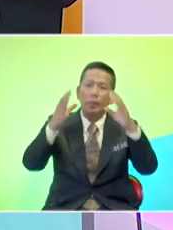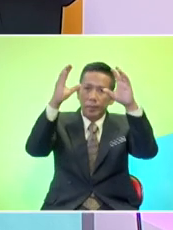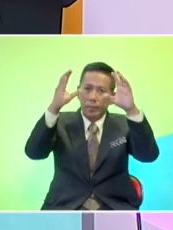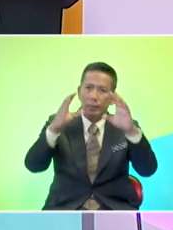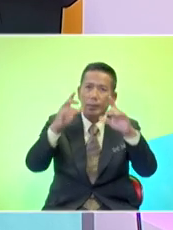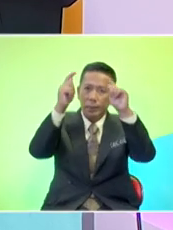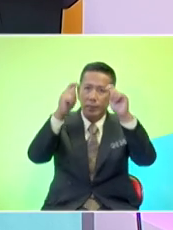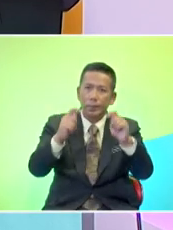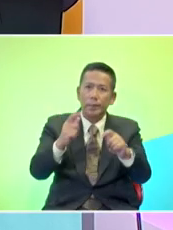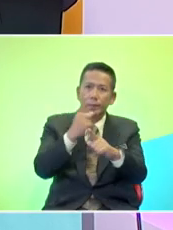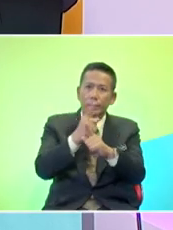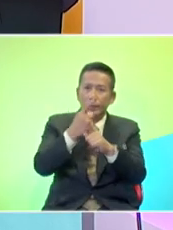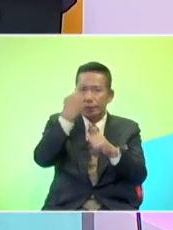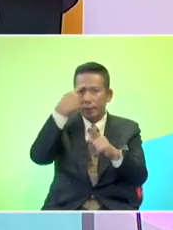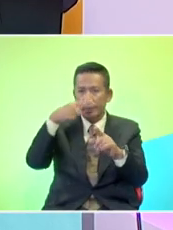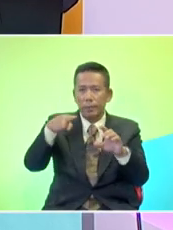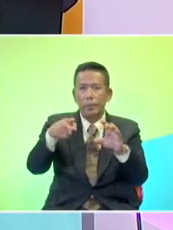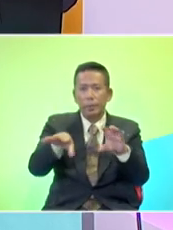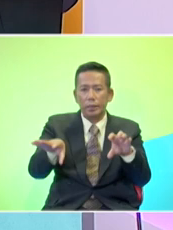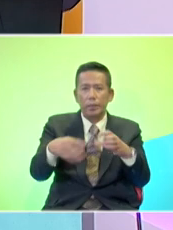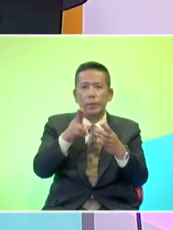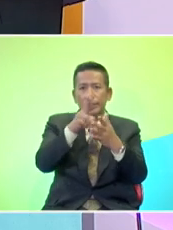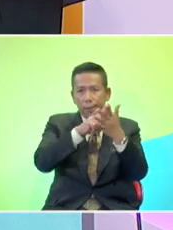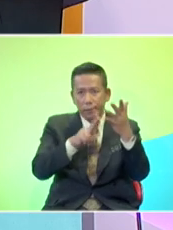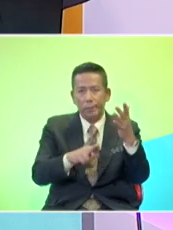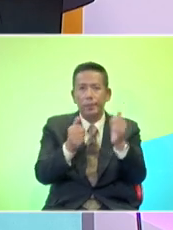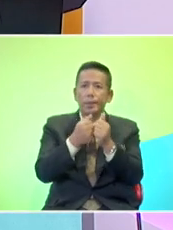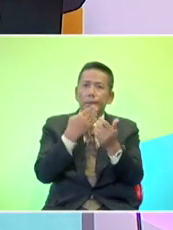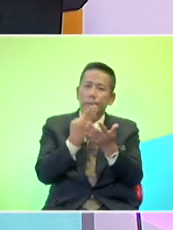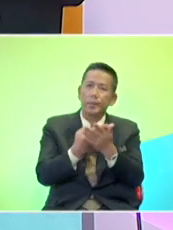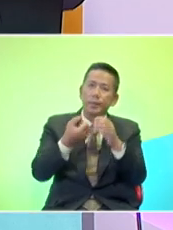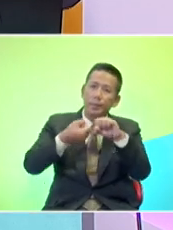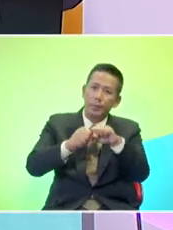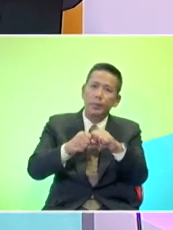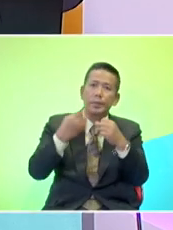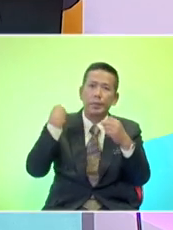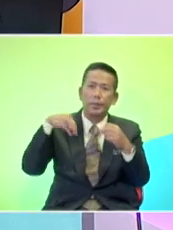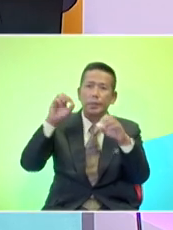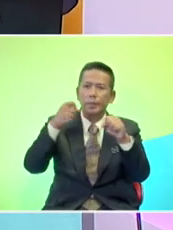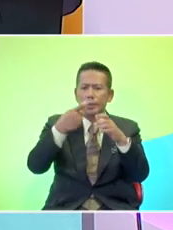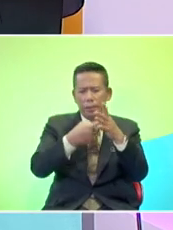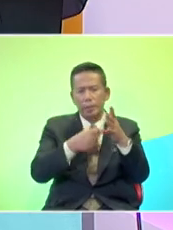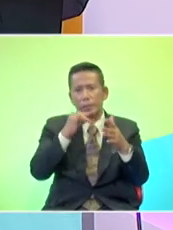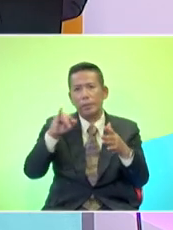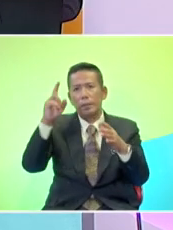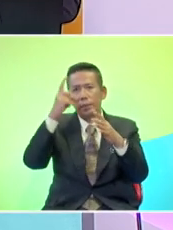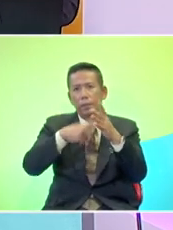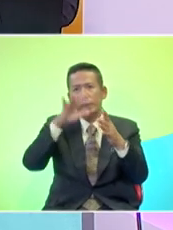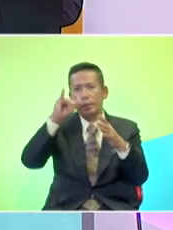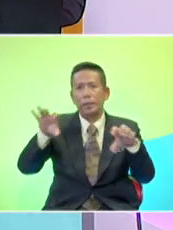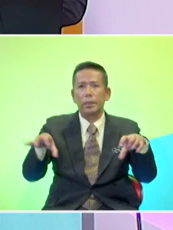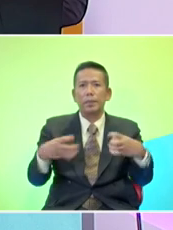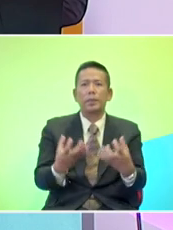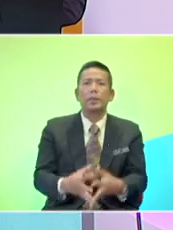untuk menghasilkan sebuah karya ataupun produk supaya mereka boleh menghargai apa yang mereka lakukan Oke